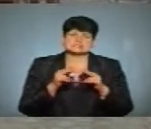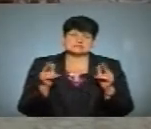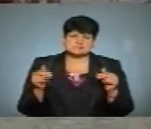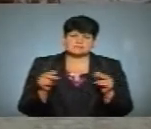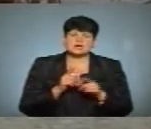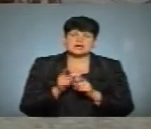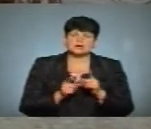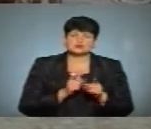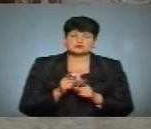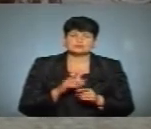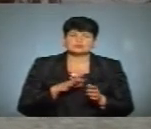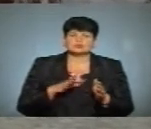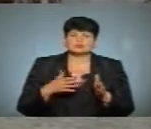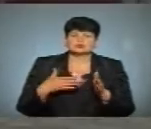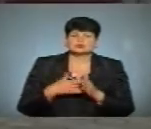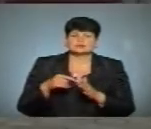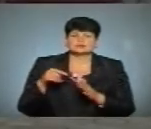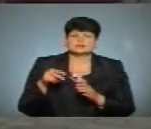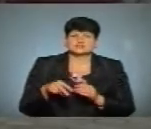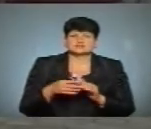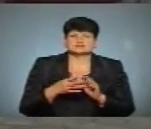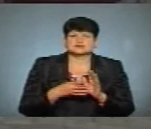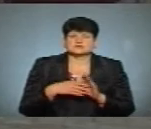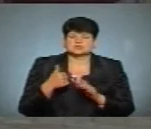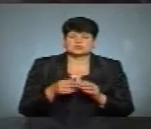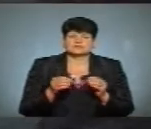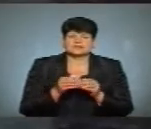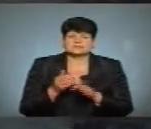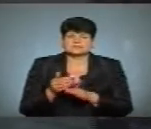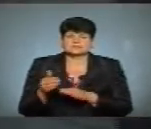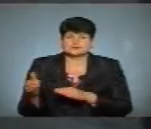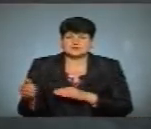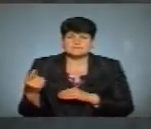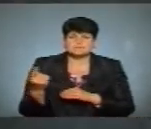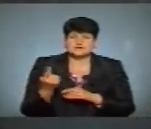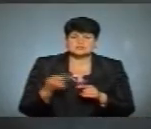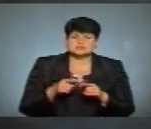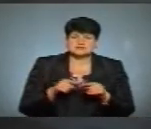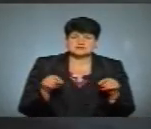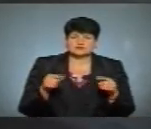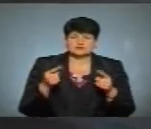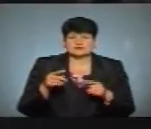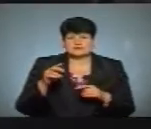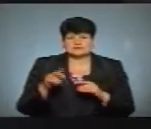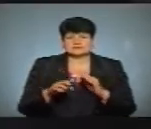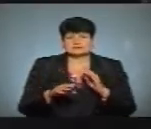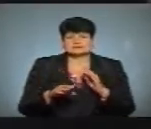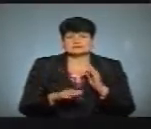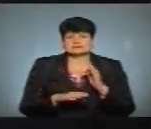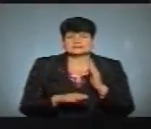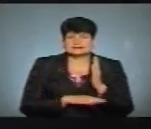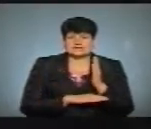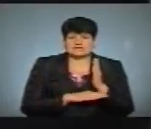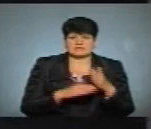реконструкція тривала до 2019 року у понад 10 етапів. Перший – відтворення дерев'яних воріт в'їзної вежі